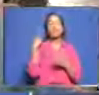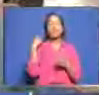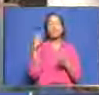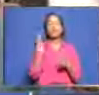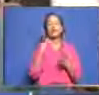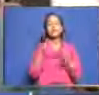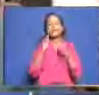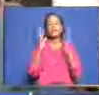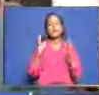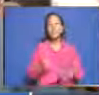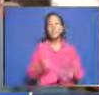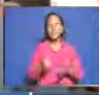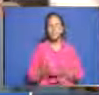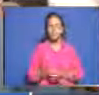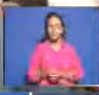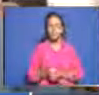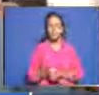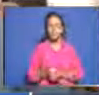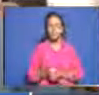representatives. Hatutaki